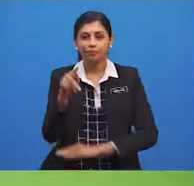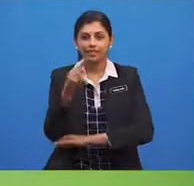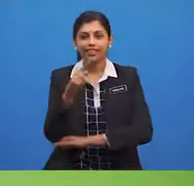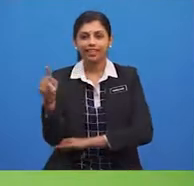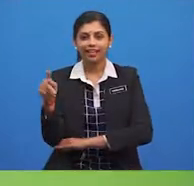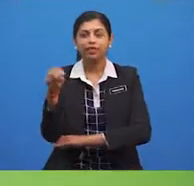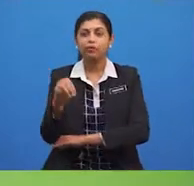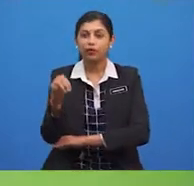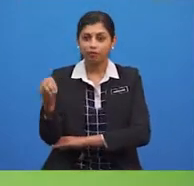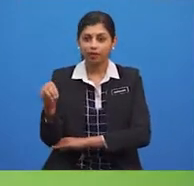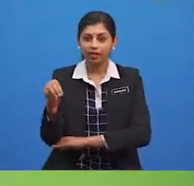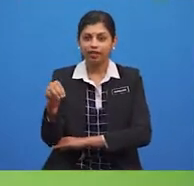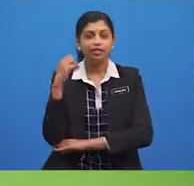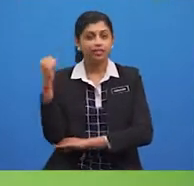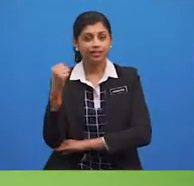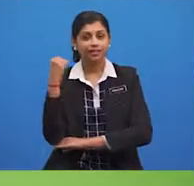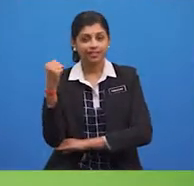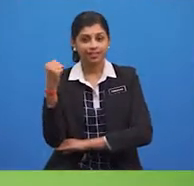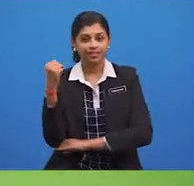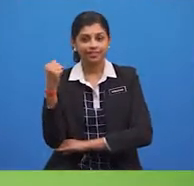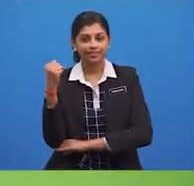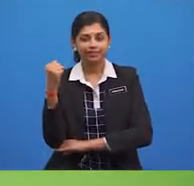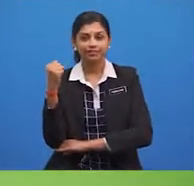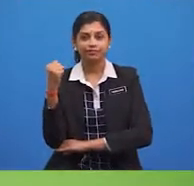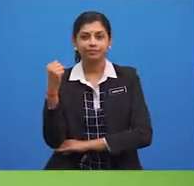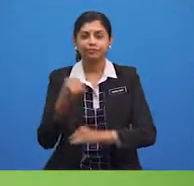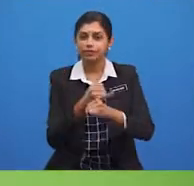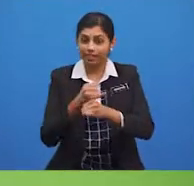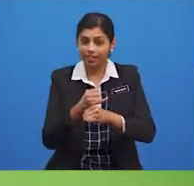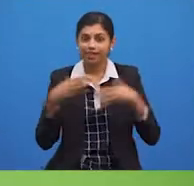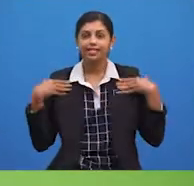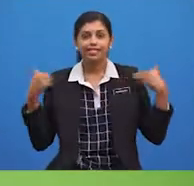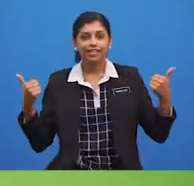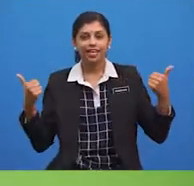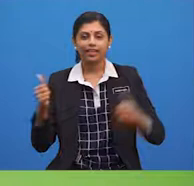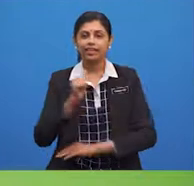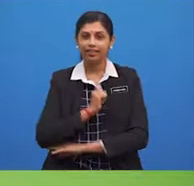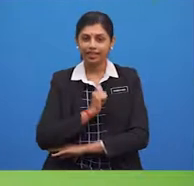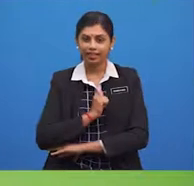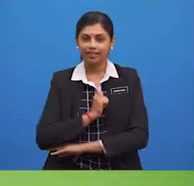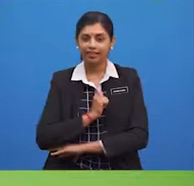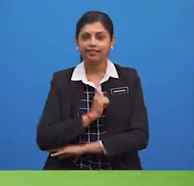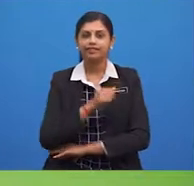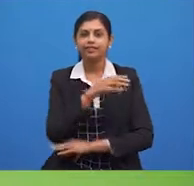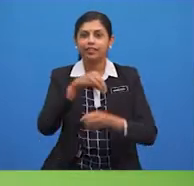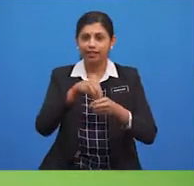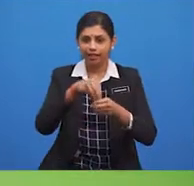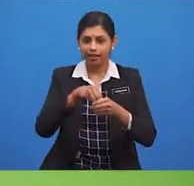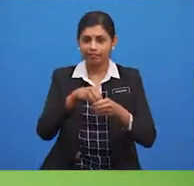Pastikan murid-murid sentiasa menjaga kesihatan diri dan dalam